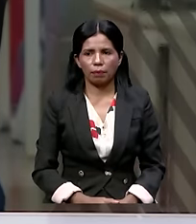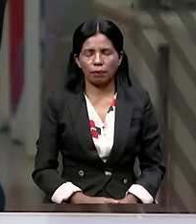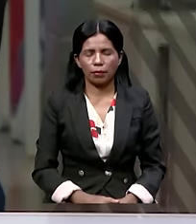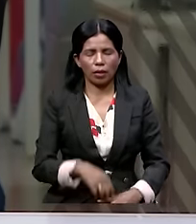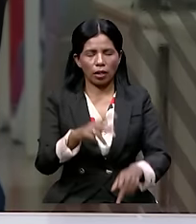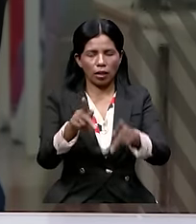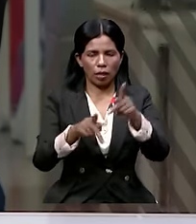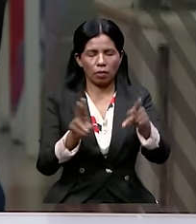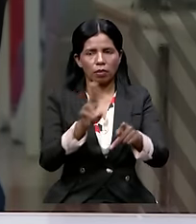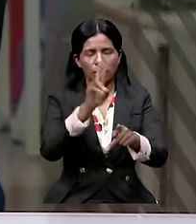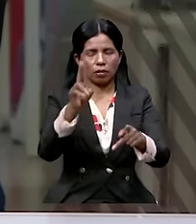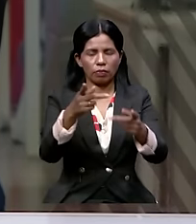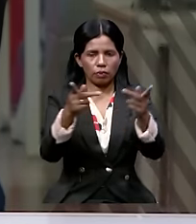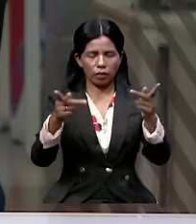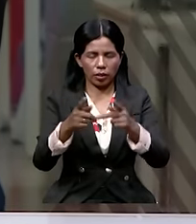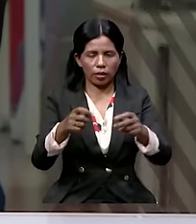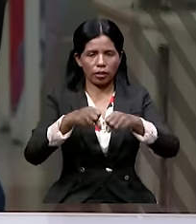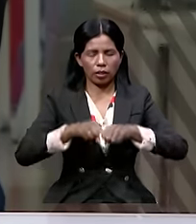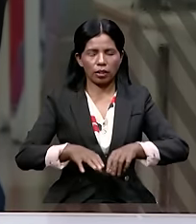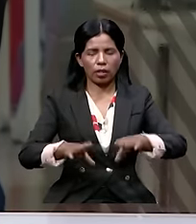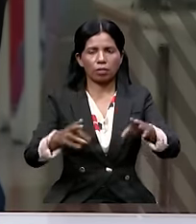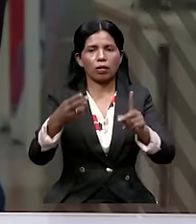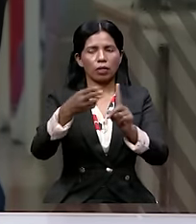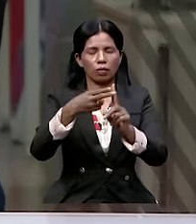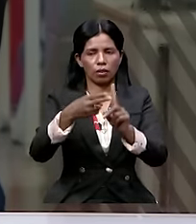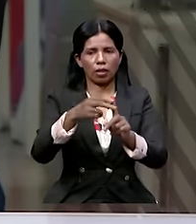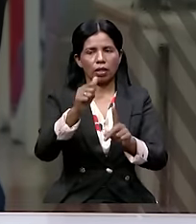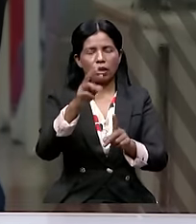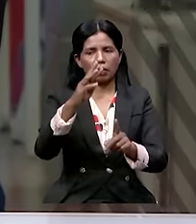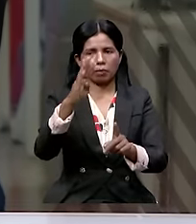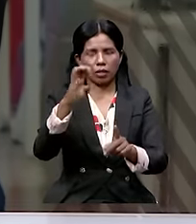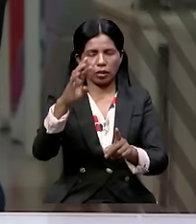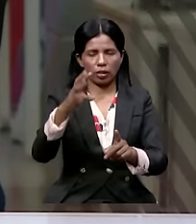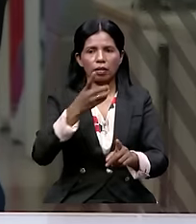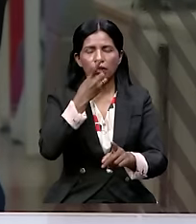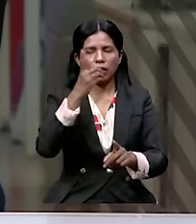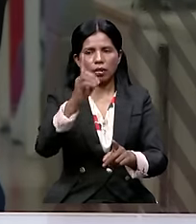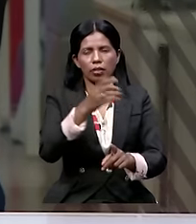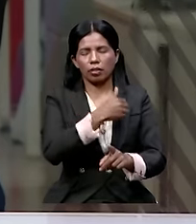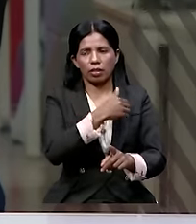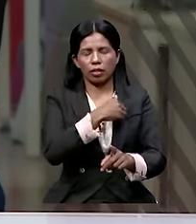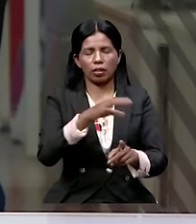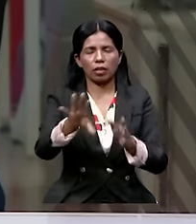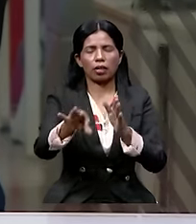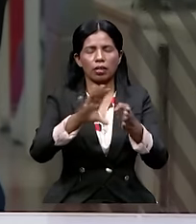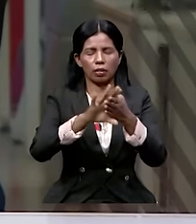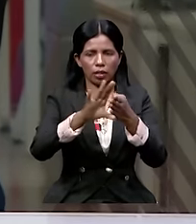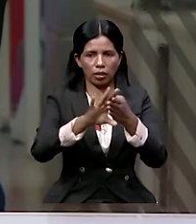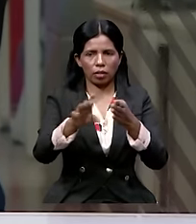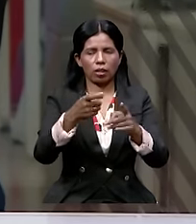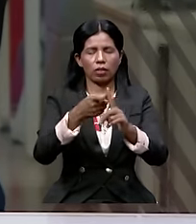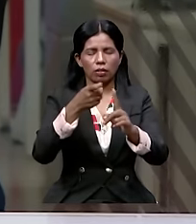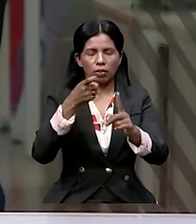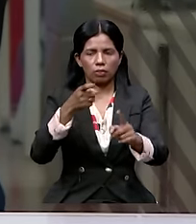Comunidad NB ocupa área tas ibum Basic Hotel Arbiro declara se da objetan carta notificação